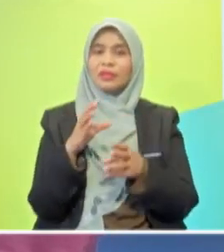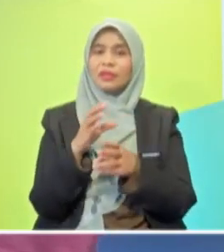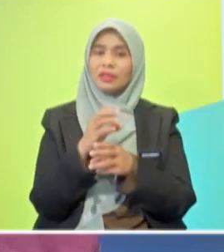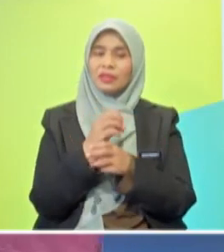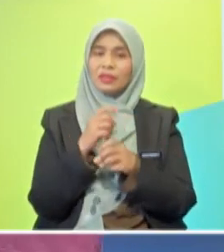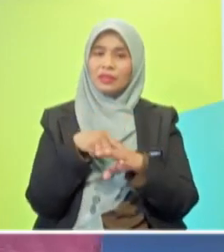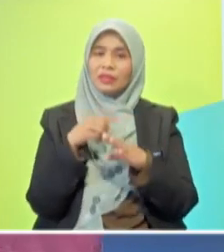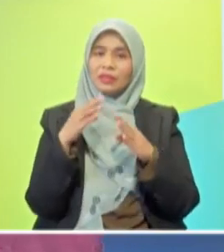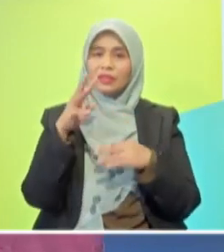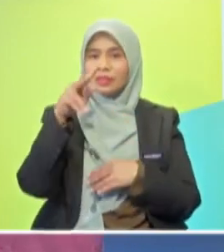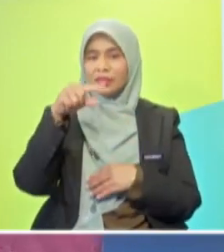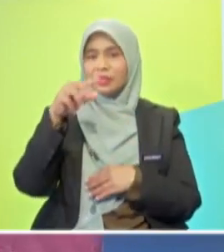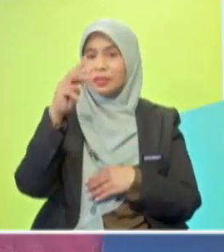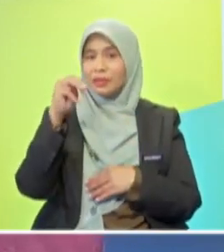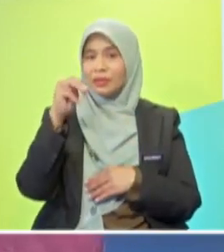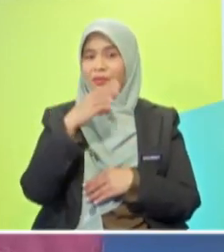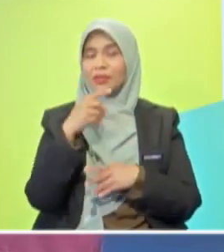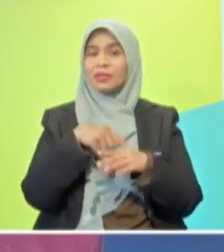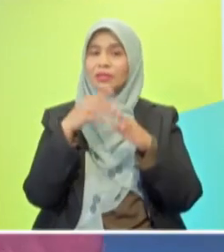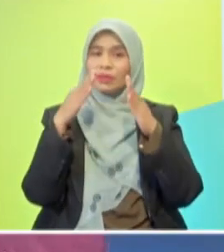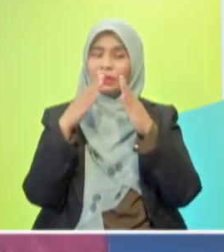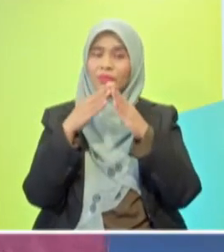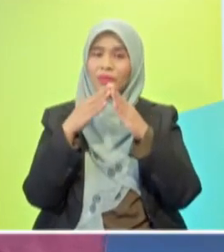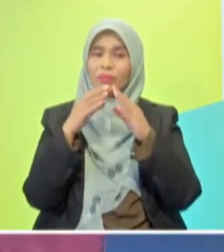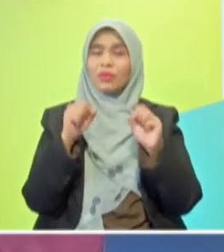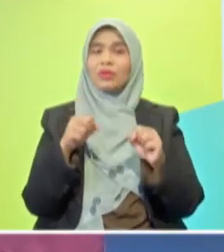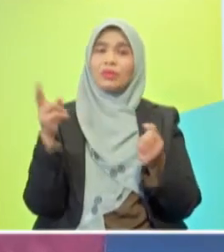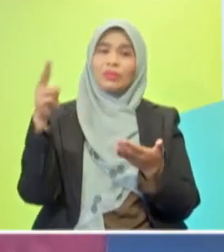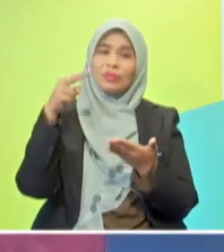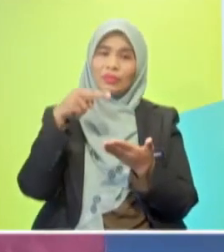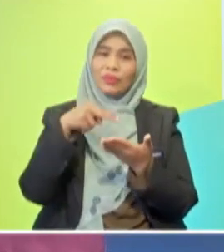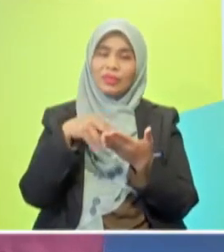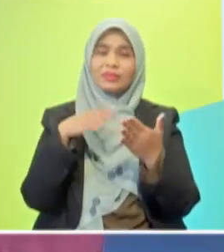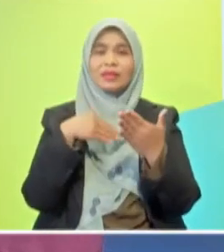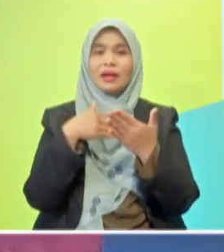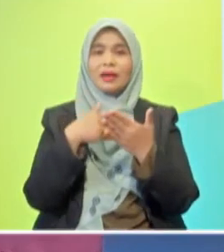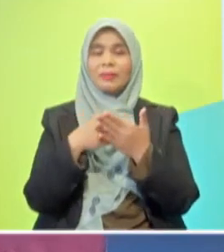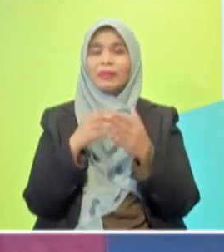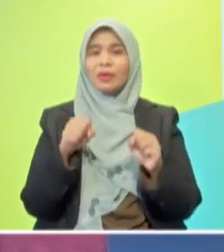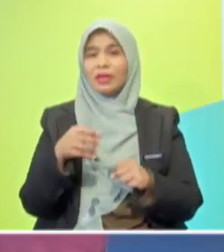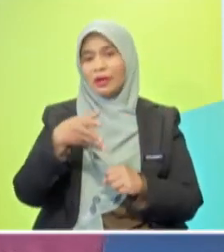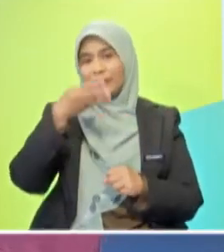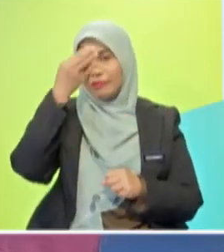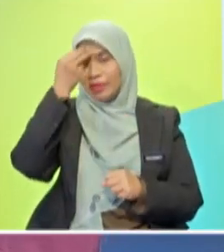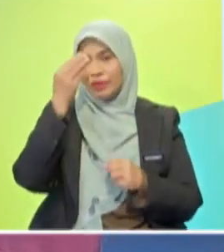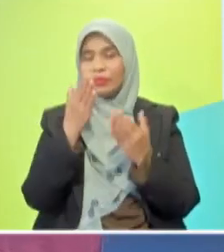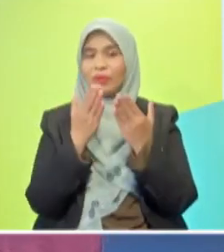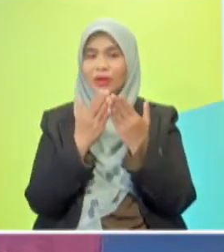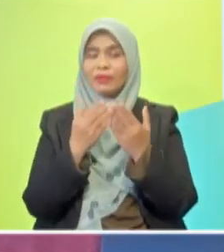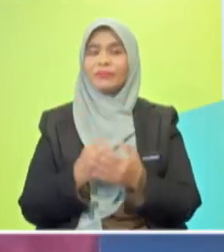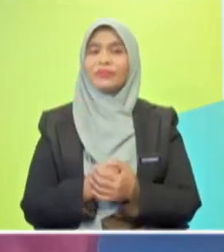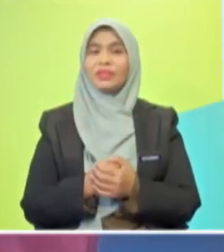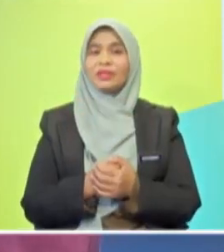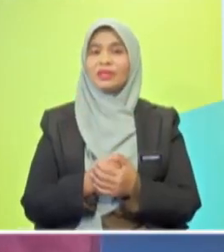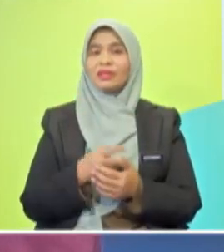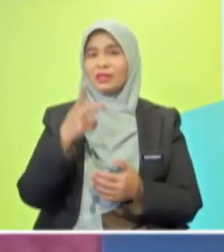murid-murid di Google Meet dan juga di rumah nanti ulang-ulang-ulang sampai kita boleh hafal. Kerana kita setiap hari kita memakai pakaian,